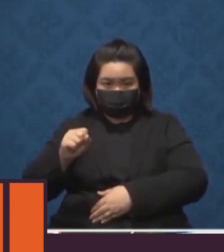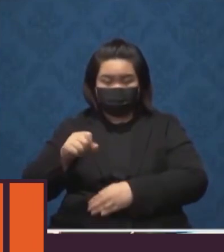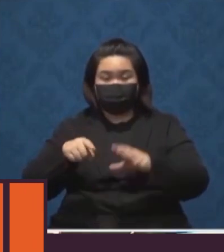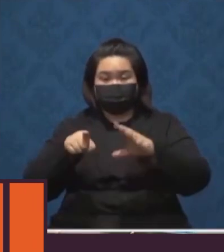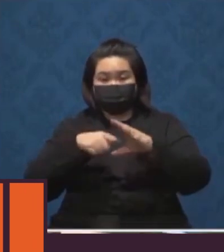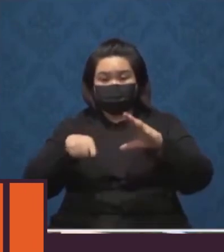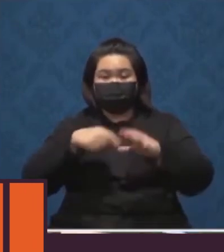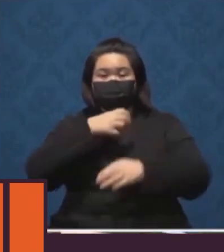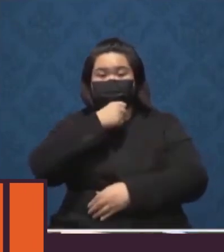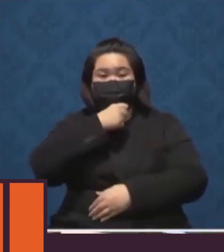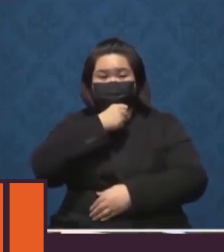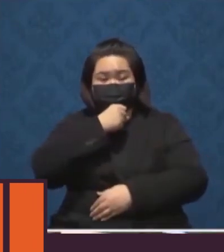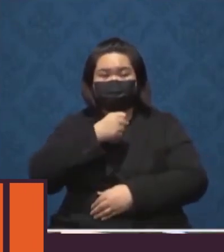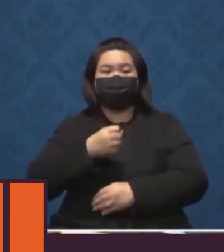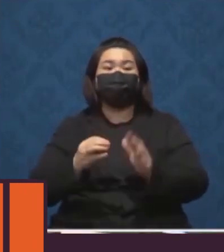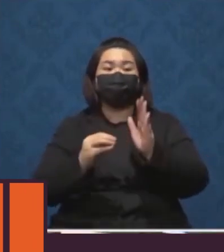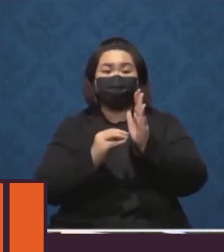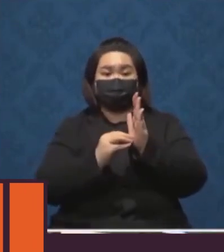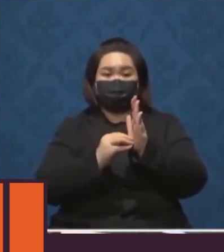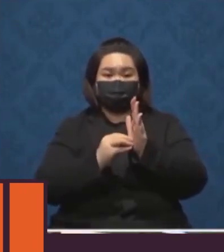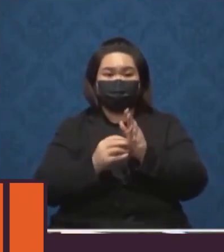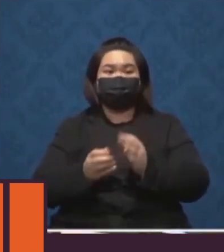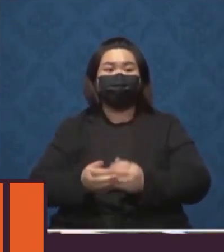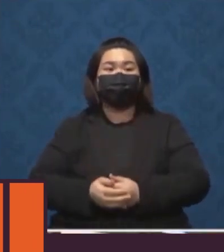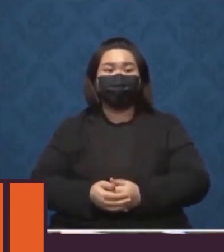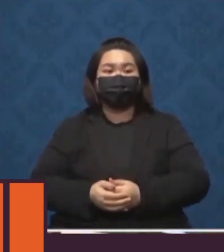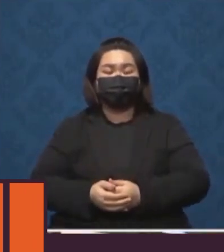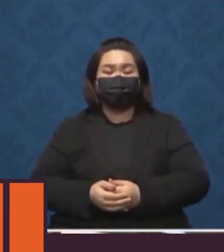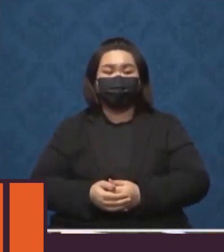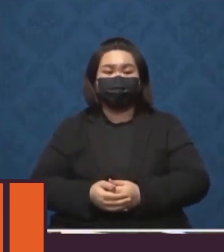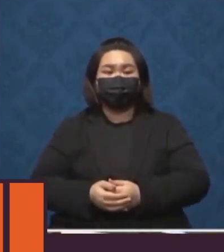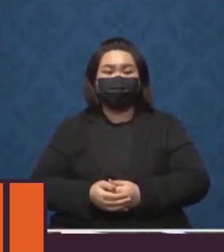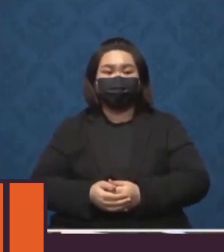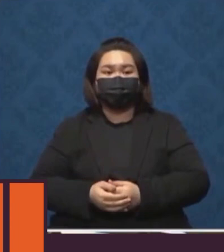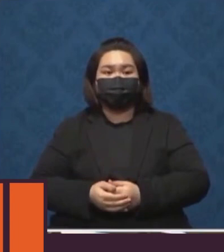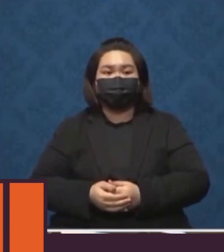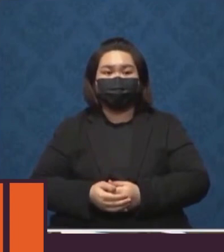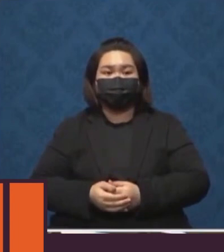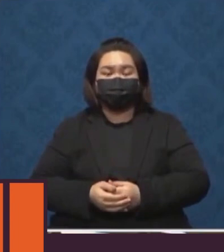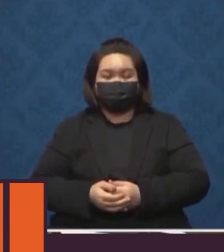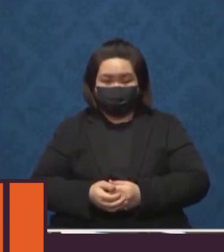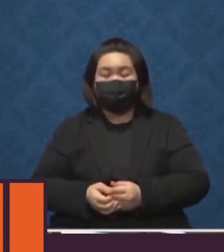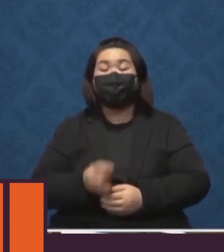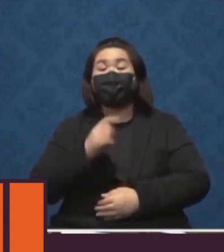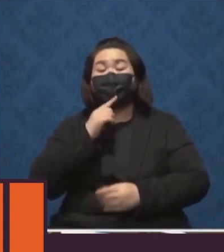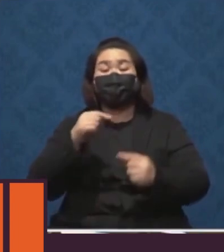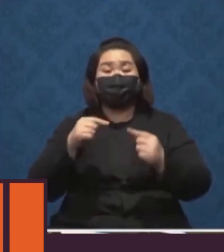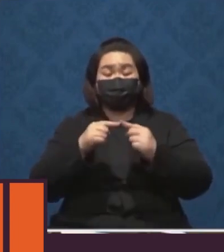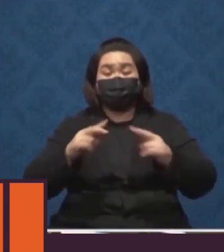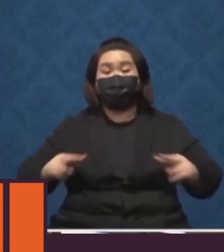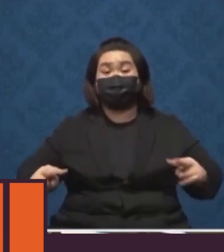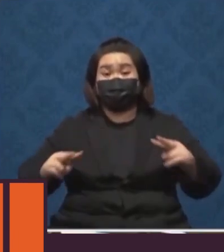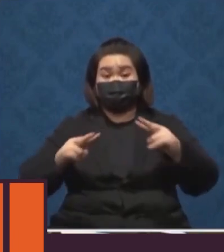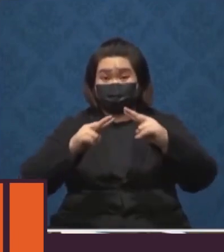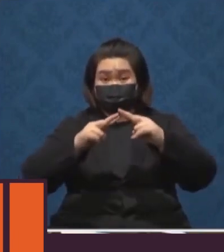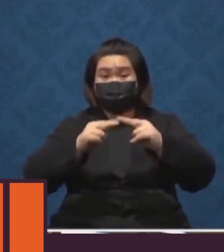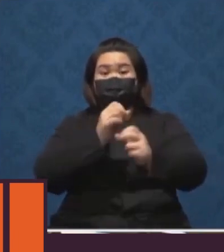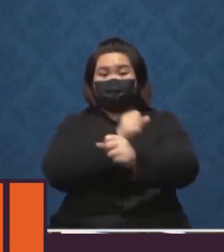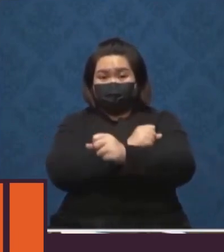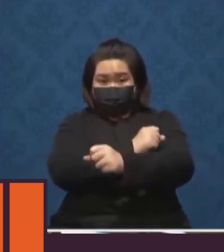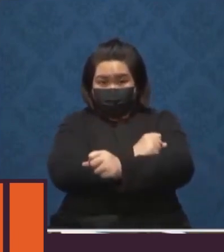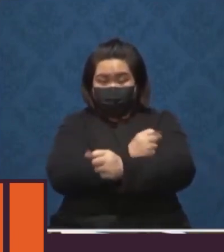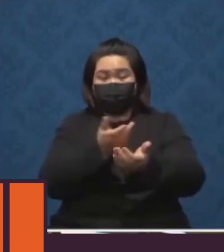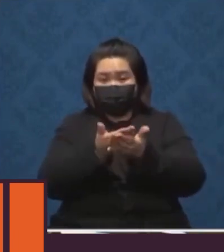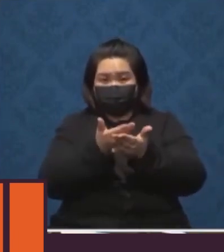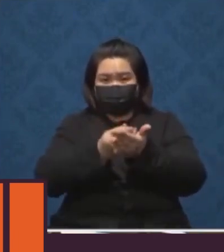ใหญ่พักเก้าไลครัผมก็ขออรยาปรบรถงบประมาณใส่วนของก็ทรวงแรงงานนะคร